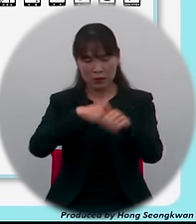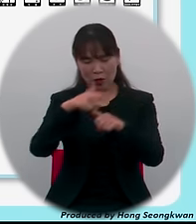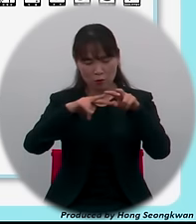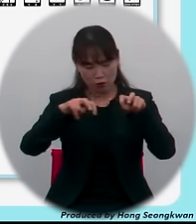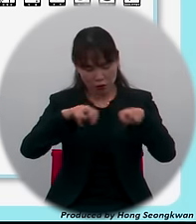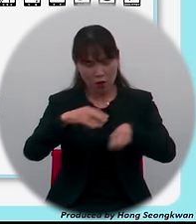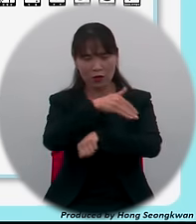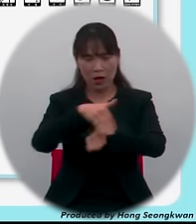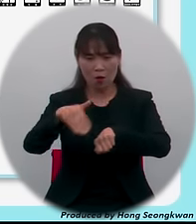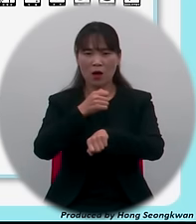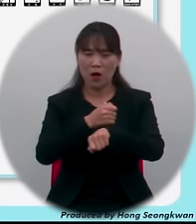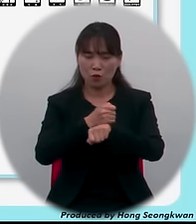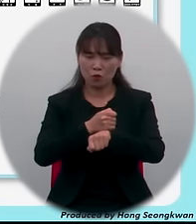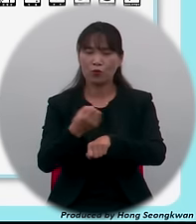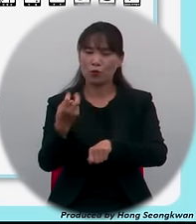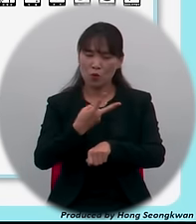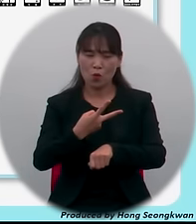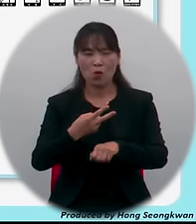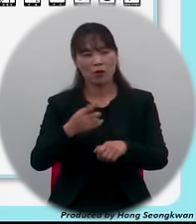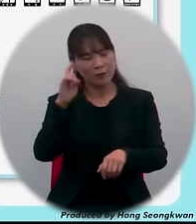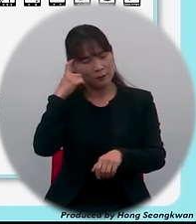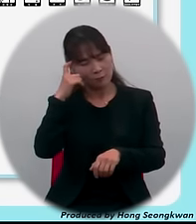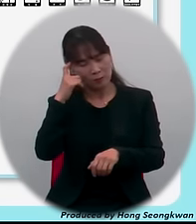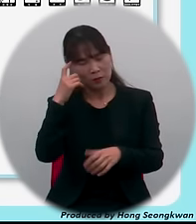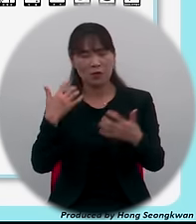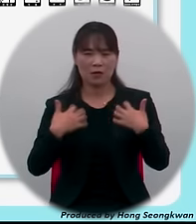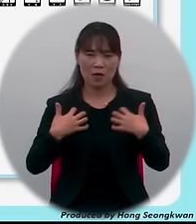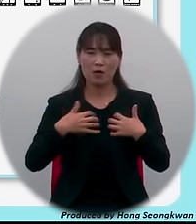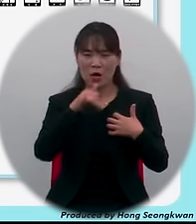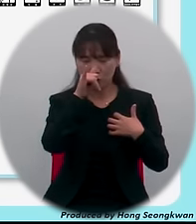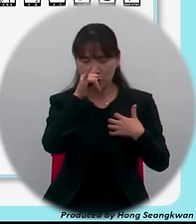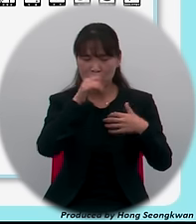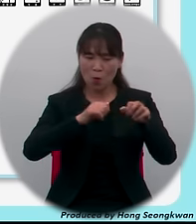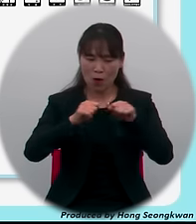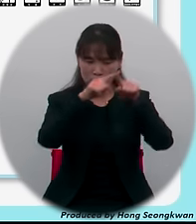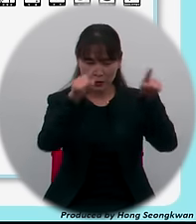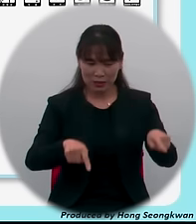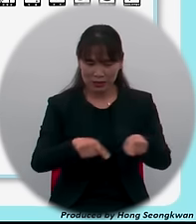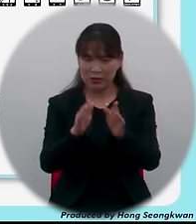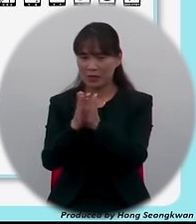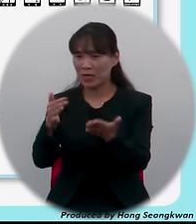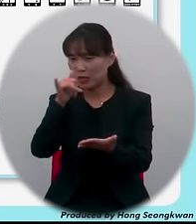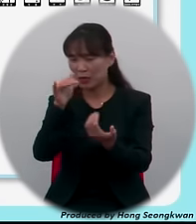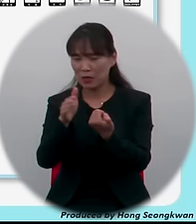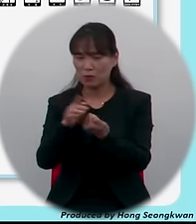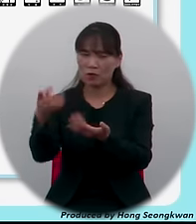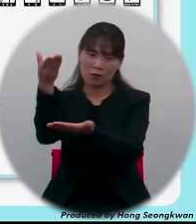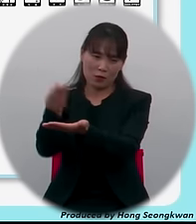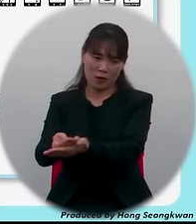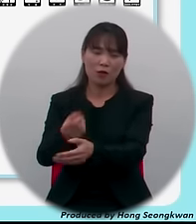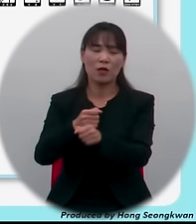게임 사용 상태를 분석하고 거기에 대해서 계획을 세우고 게임을 의식하면서 할 수 있도록 돕는 활동지와